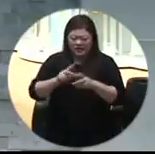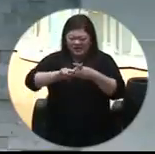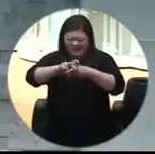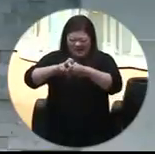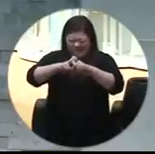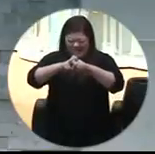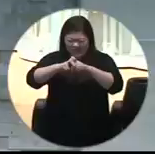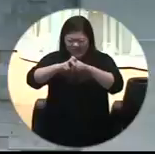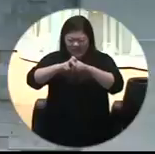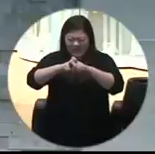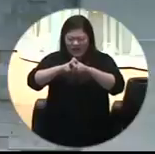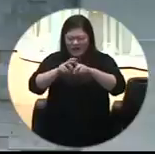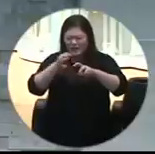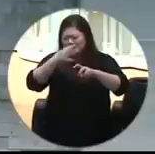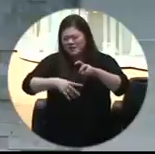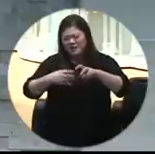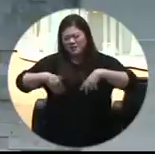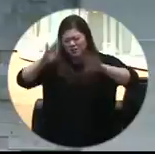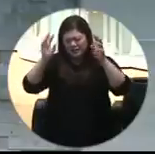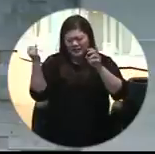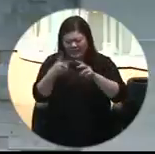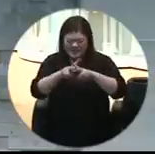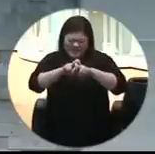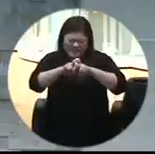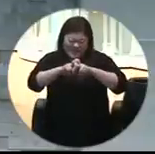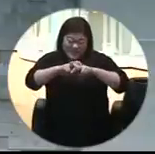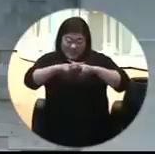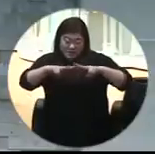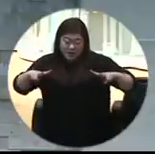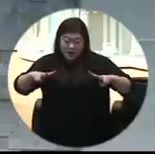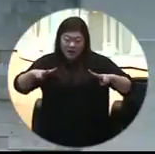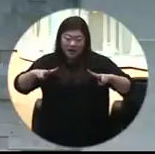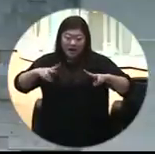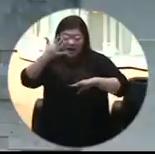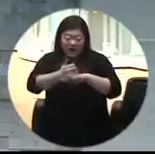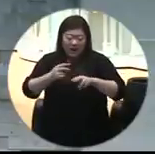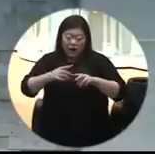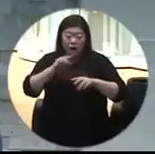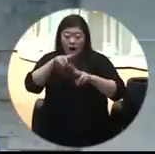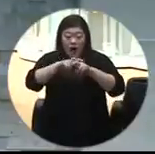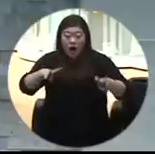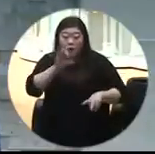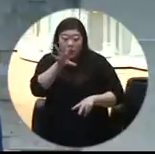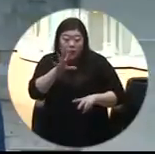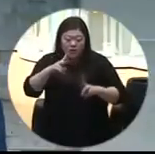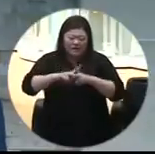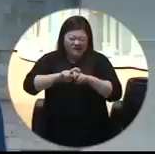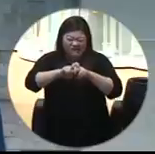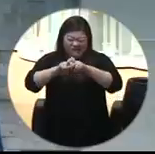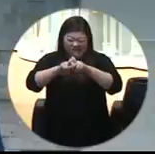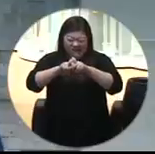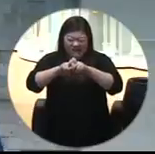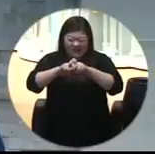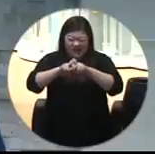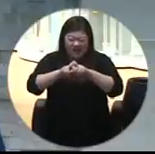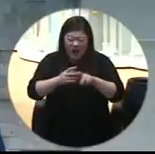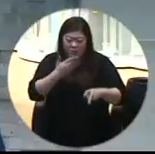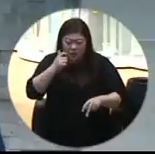풀어보려고 애를 쓰다가 쓰다 안 돼가지고 결국은 이렇게 묶인 상태에서 굶어